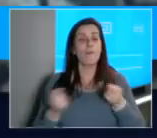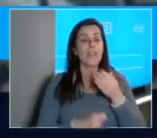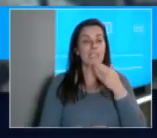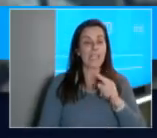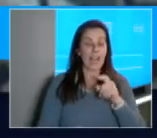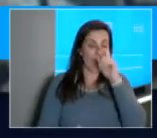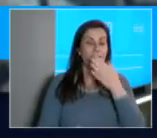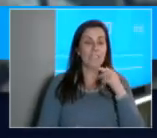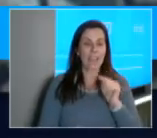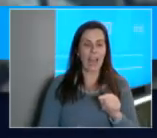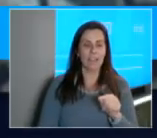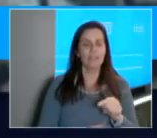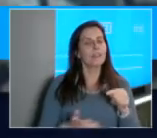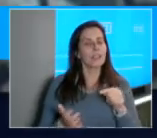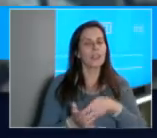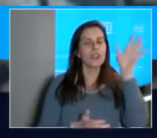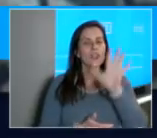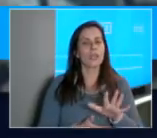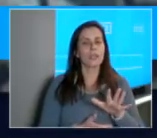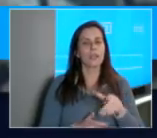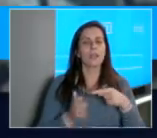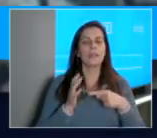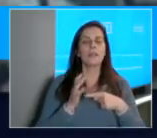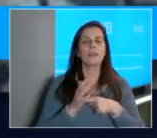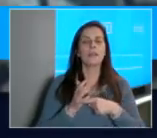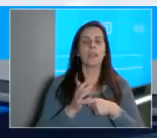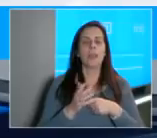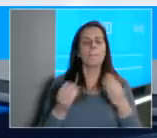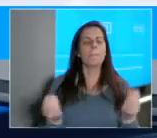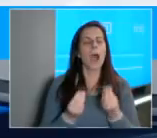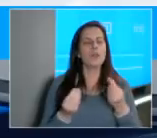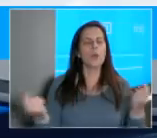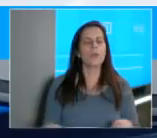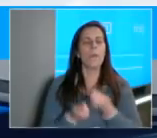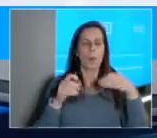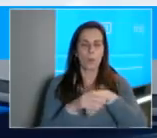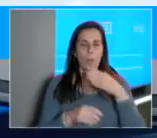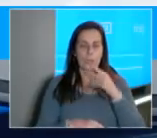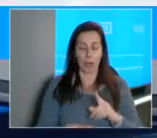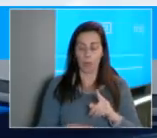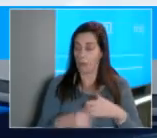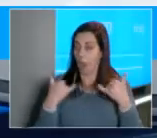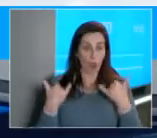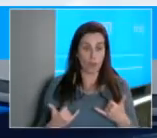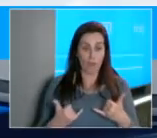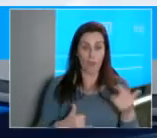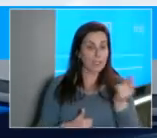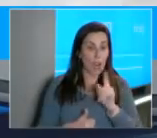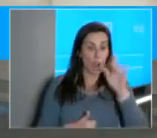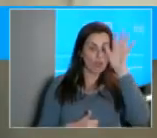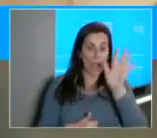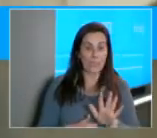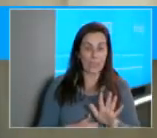ישראלי, ערבי-ישראלי, כדי שהסרט הזה ישמש כאיזשהו סוס טרויאני של תעמולה בתוך ישראל. עכשיו, זה לא